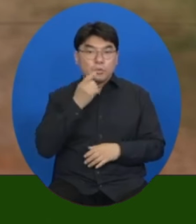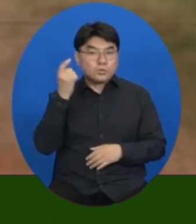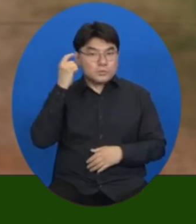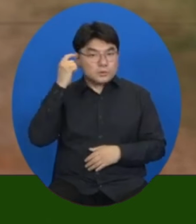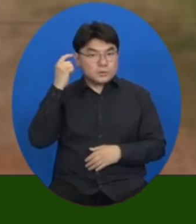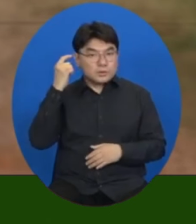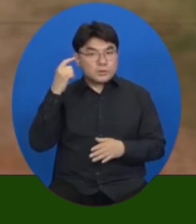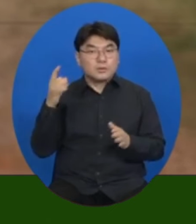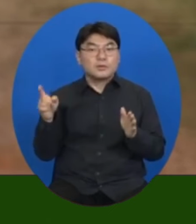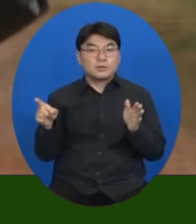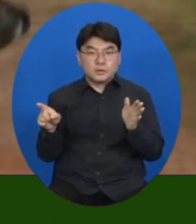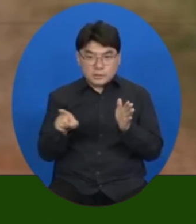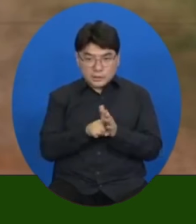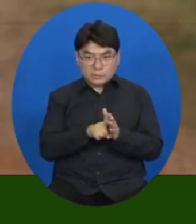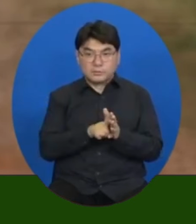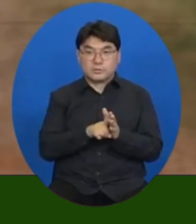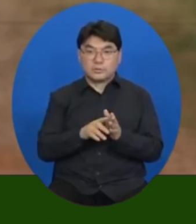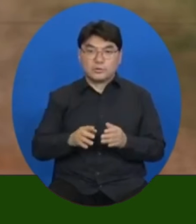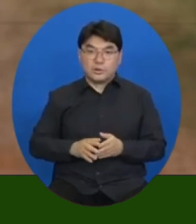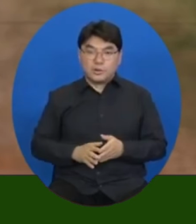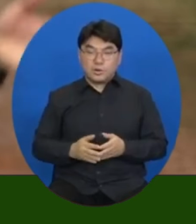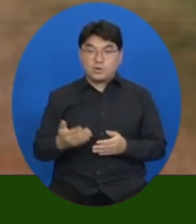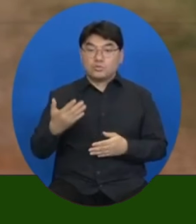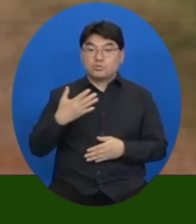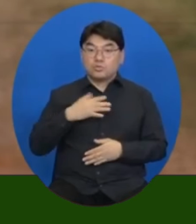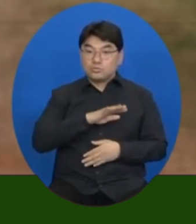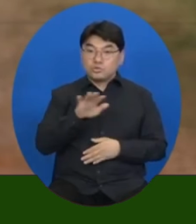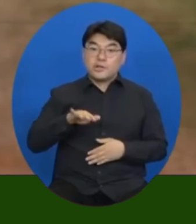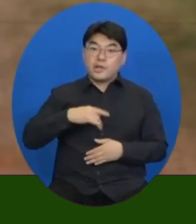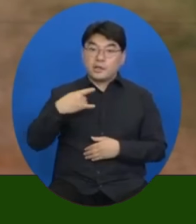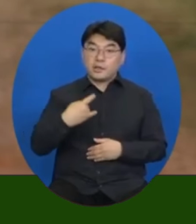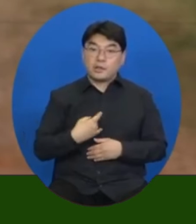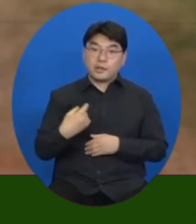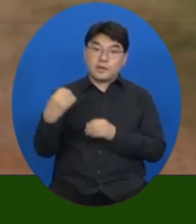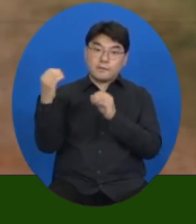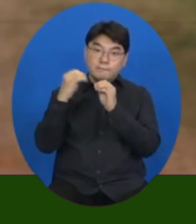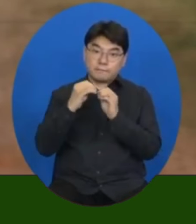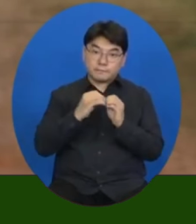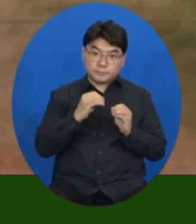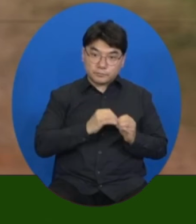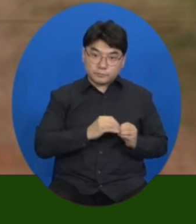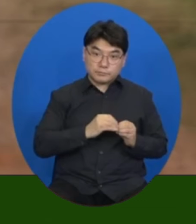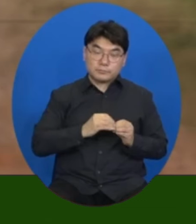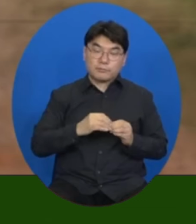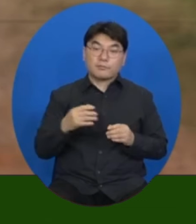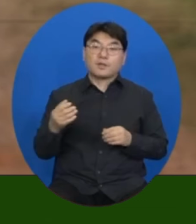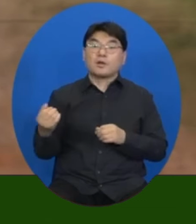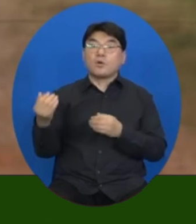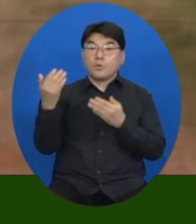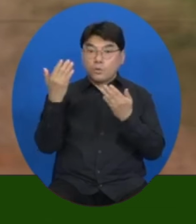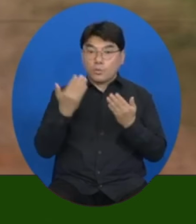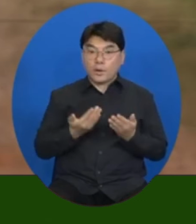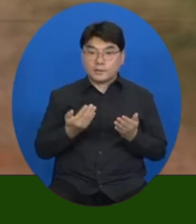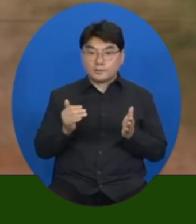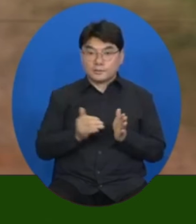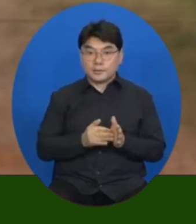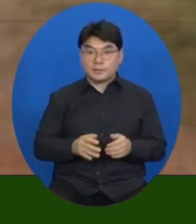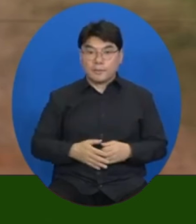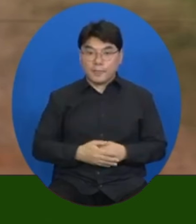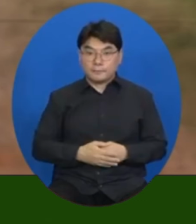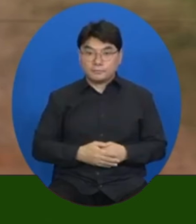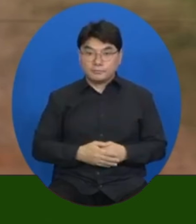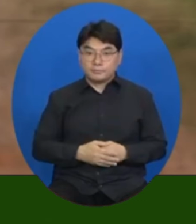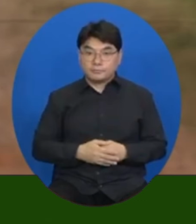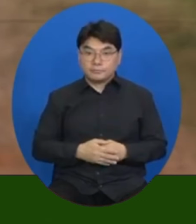믿고 따르게 되어서 오늘날 우리까지 복음이 증거되기 된 것지 그러 예나 지금이나이 복음을 전할